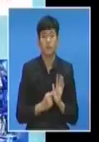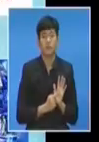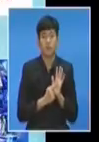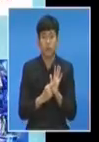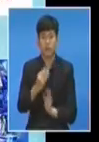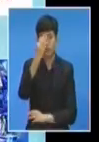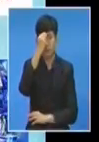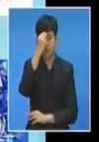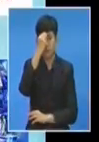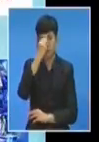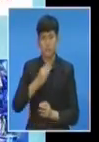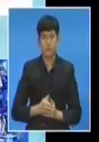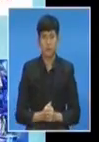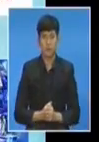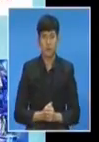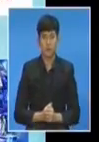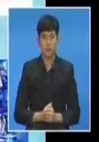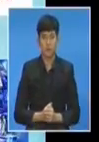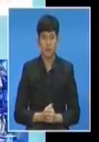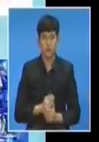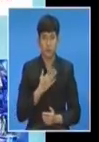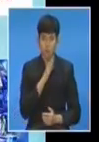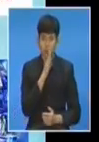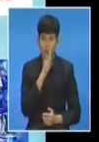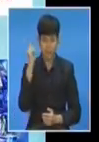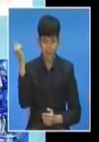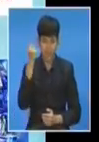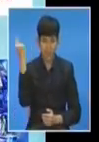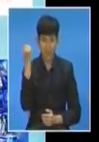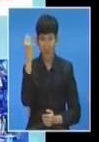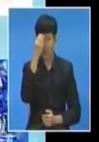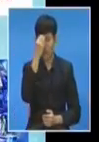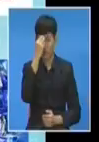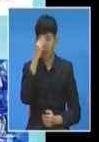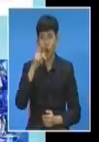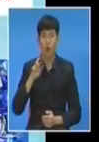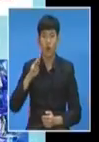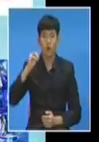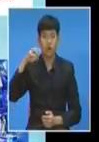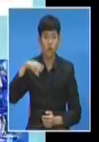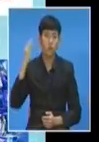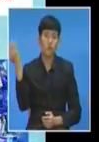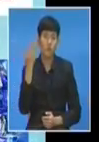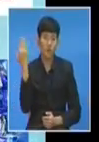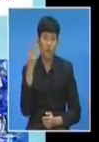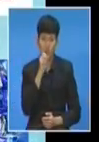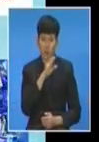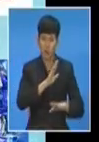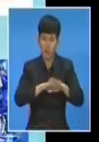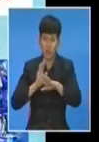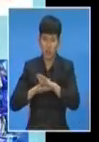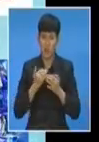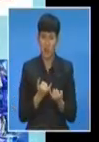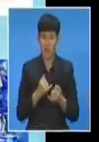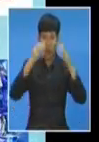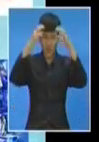ญี่ปุ่นนะเราไปเที่ยวญี่ปุ่นกรมอุตุนิยมวิทยาญี่ปุ่นบอกว่าวันนี้ฝนจะตกท่